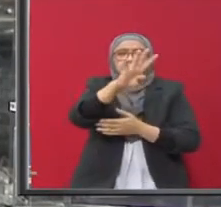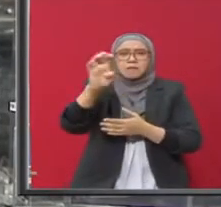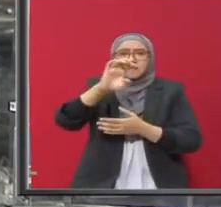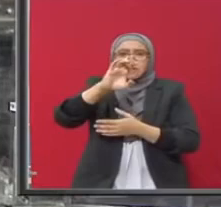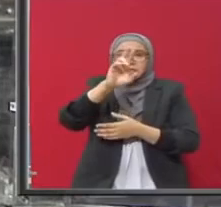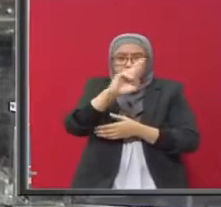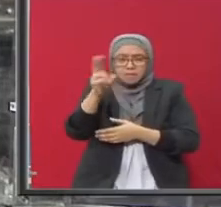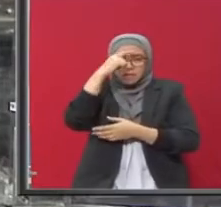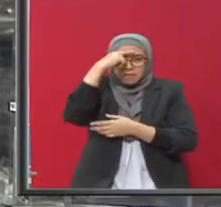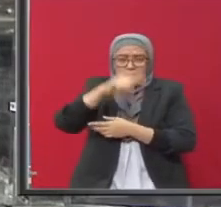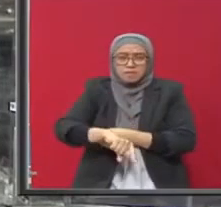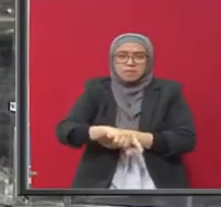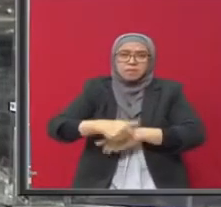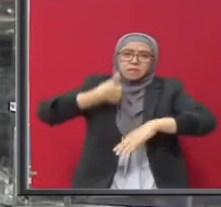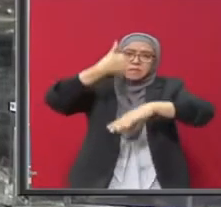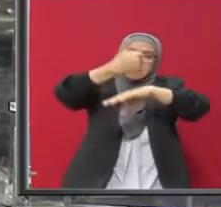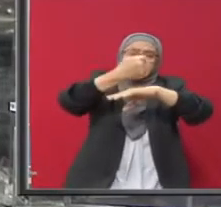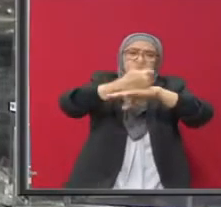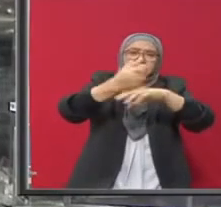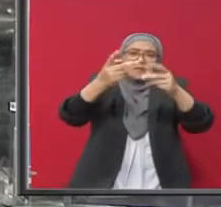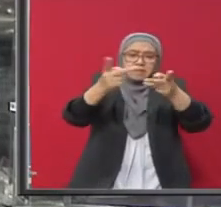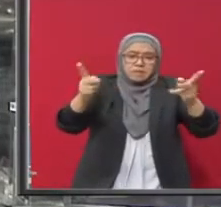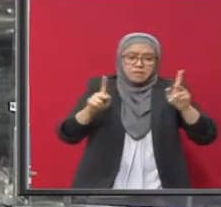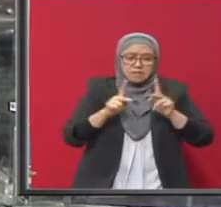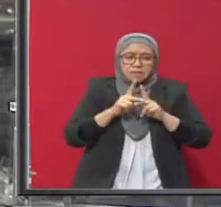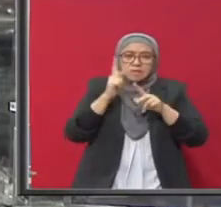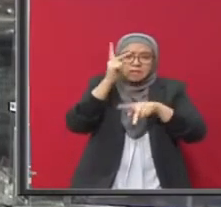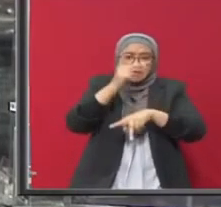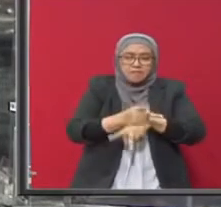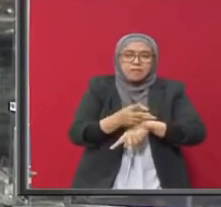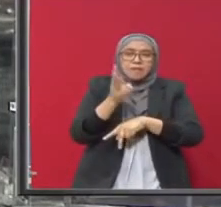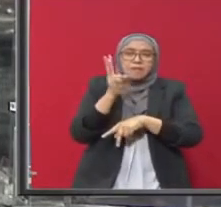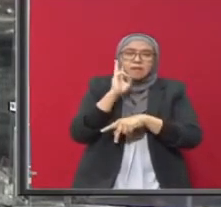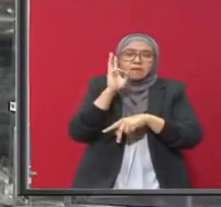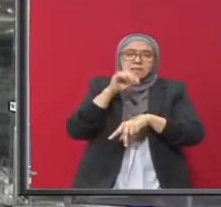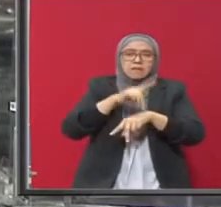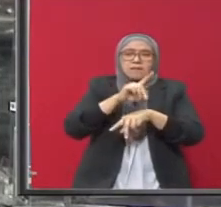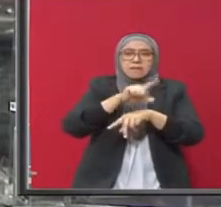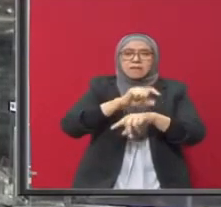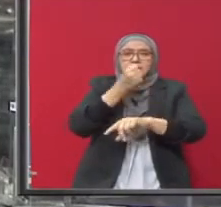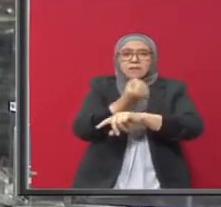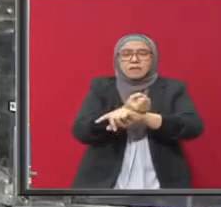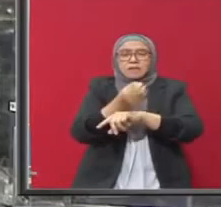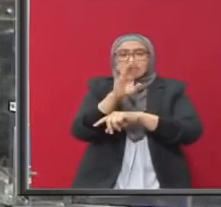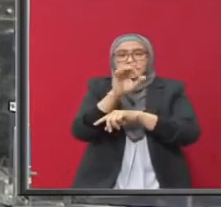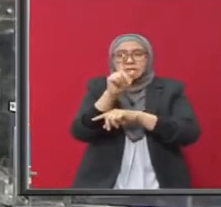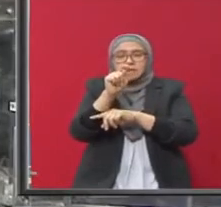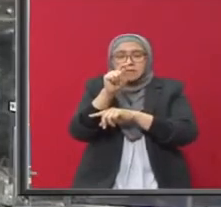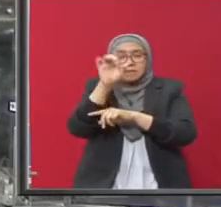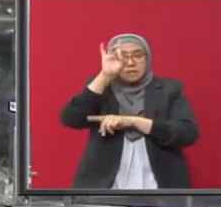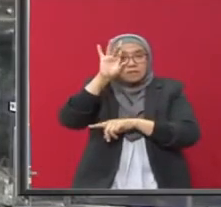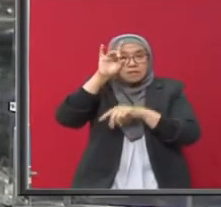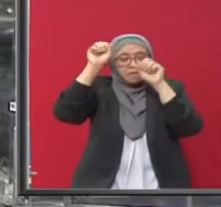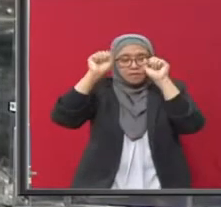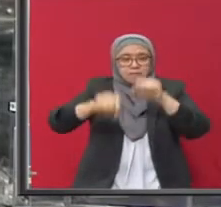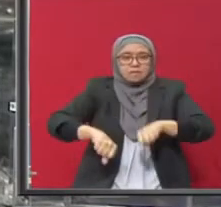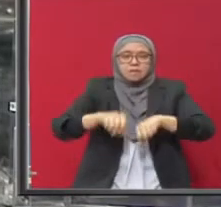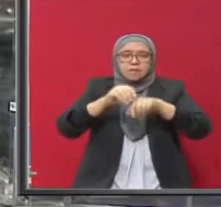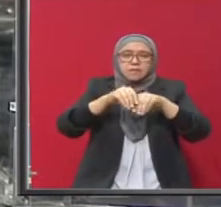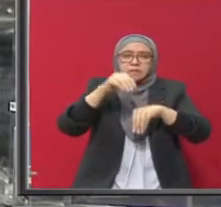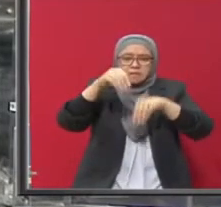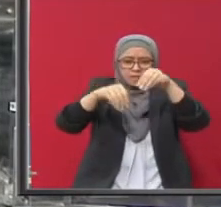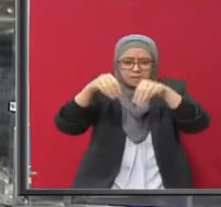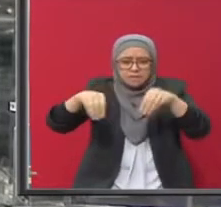membina kawasan takungan air di Batu Rakit yang insya Allah membolehkan penanaman padi 2 kali setahun dilaksanakan oleh